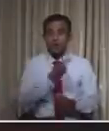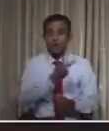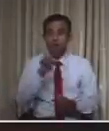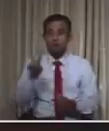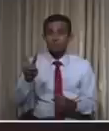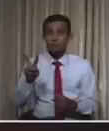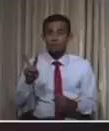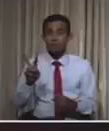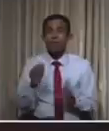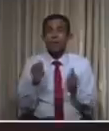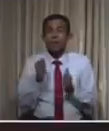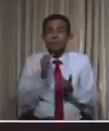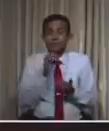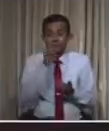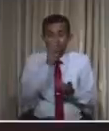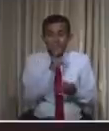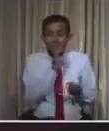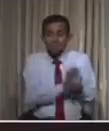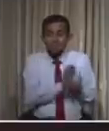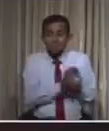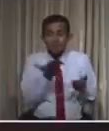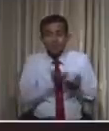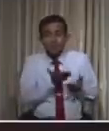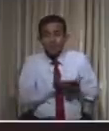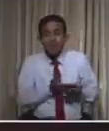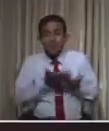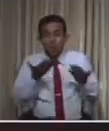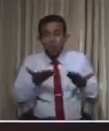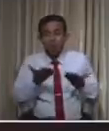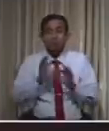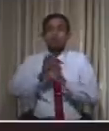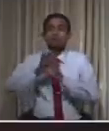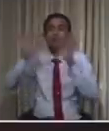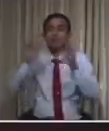මේව හංගගෙන ඉන්නේ? මේක ඇතුලේ තියෙනවා සියලු දේ. එලි කරන්න මේ